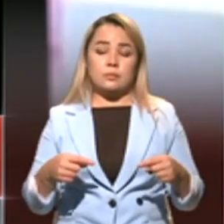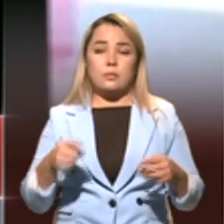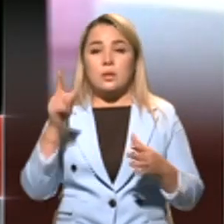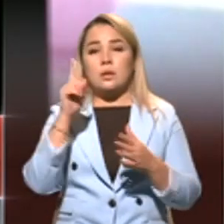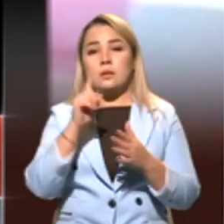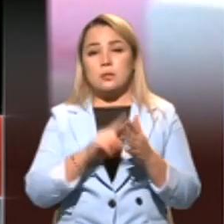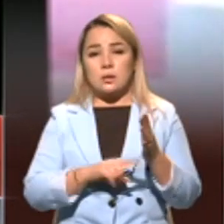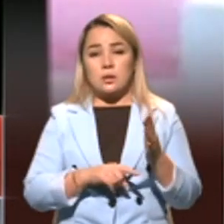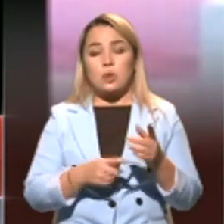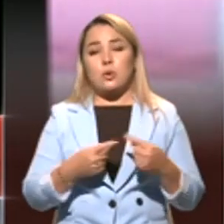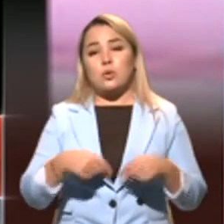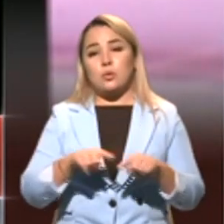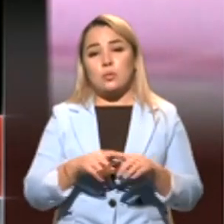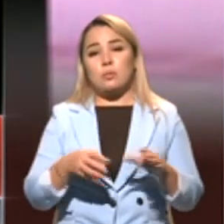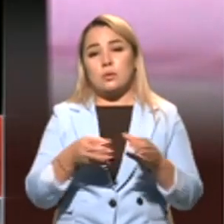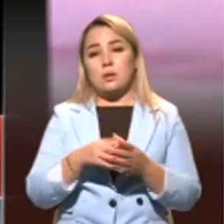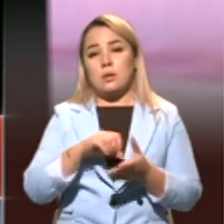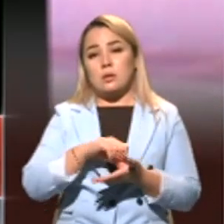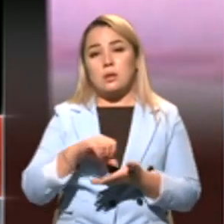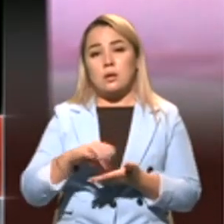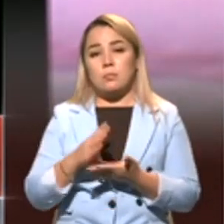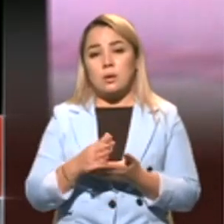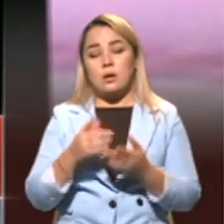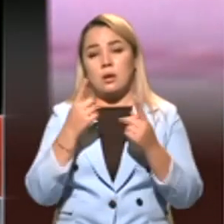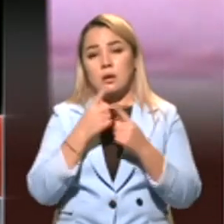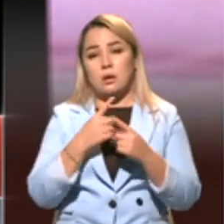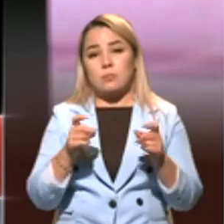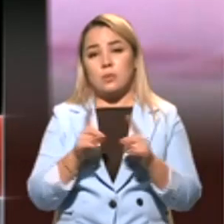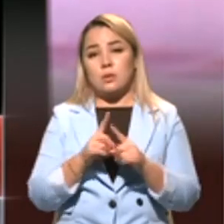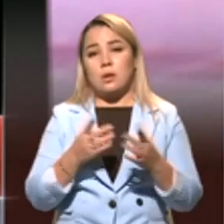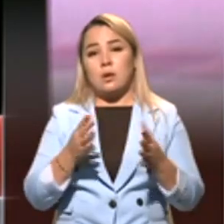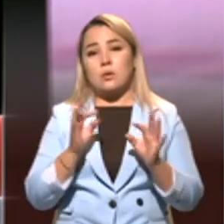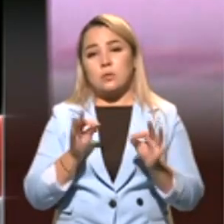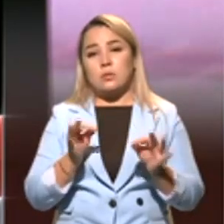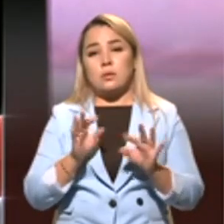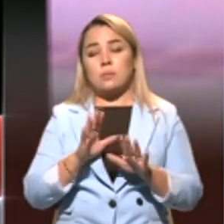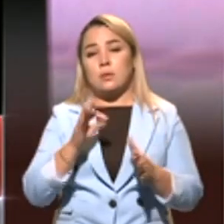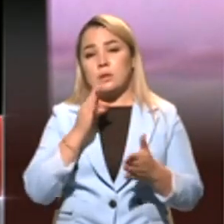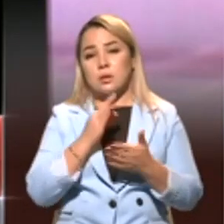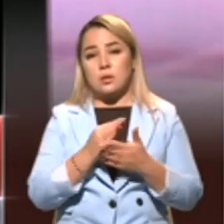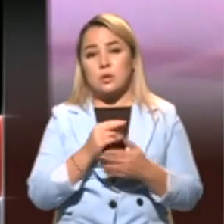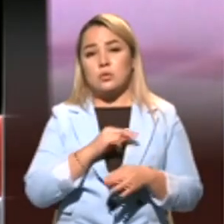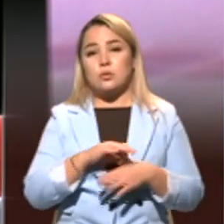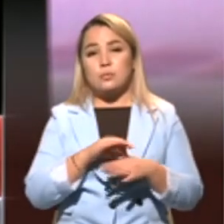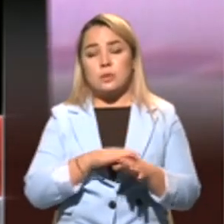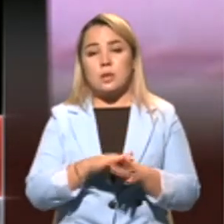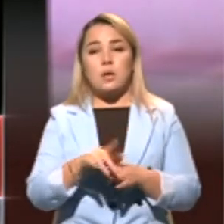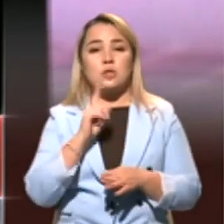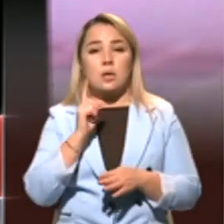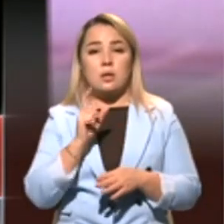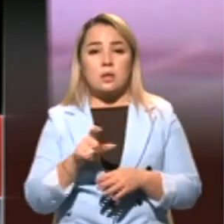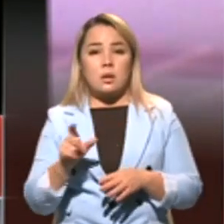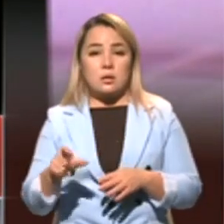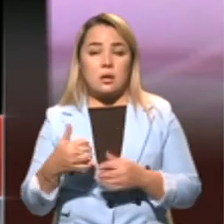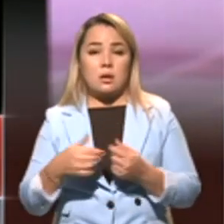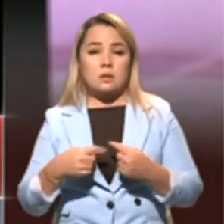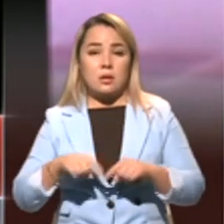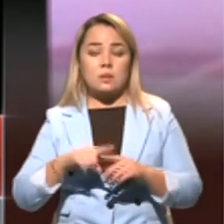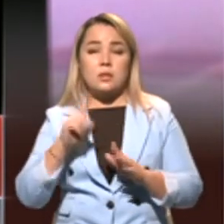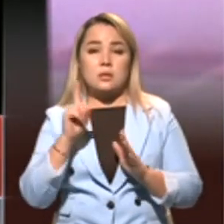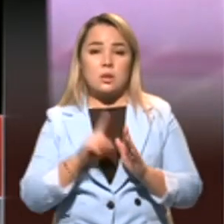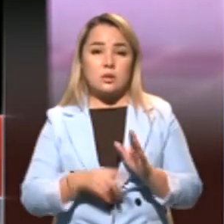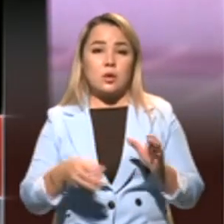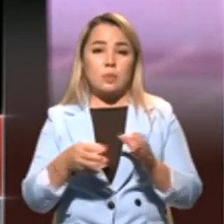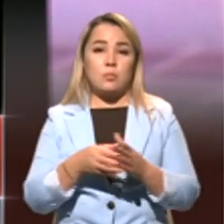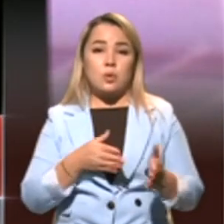діни ұйымдардың болуы, ол туралы ақпараттың қайсысы бұрыс, қайсысы дұрыс, жасөспірімдер, жастардың сеніп